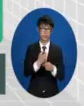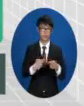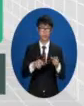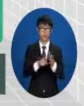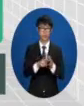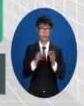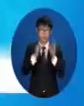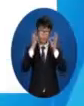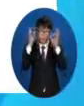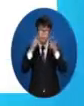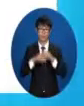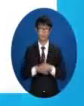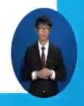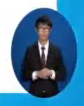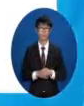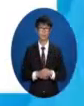조성했습니다.